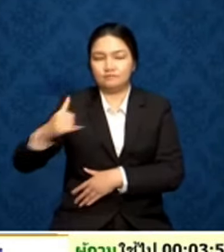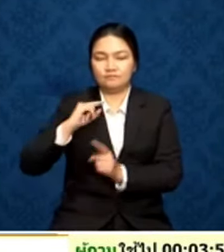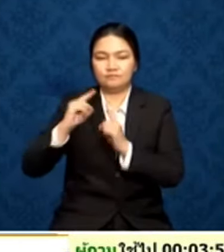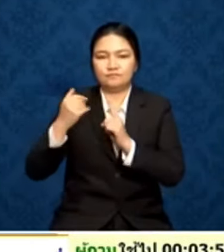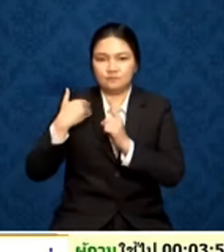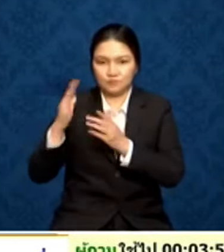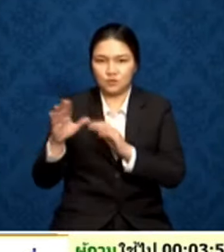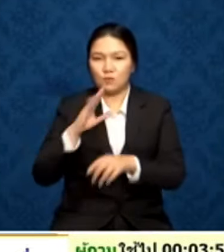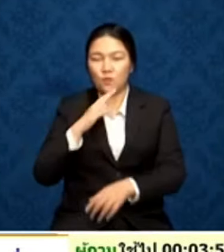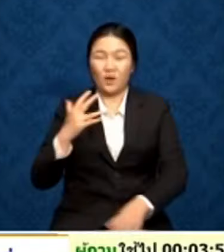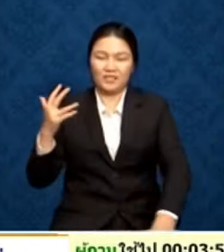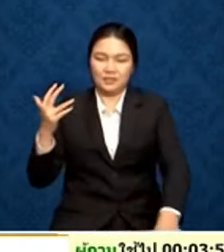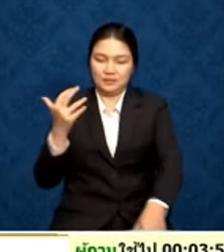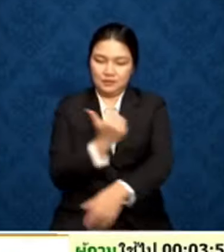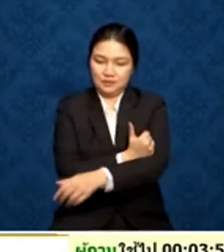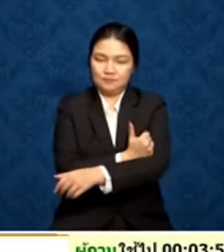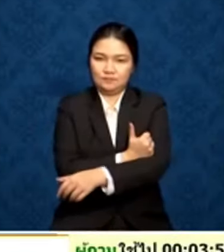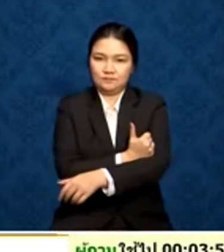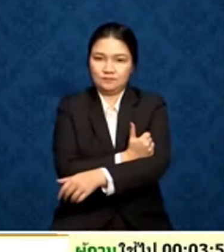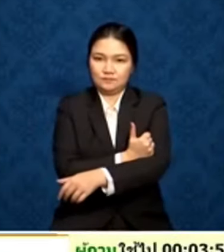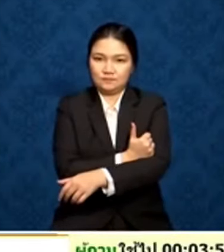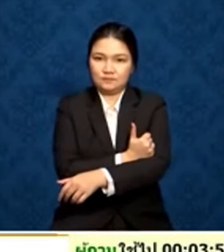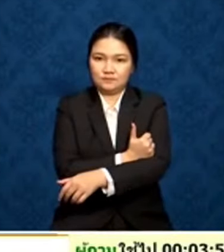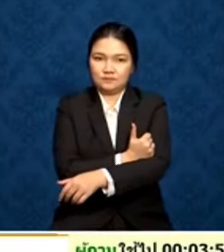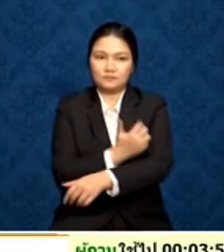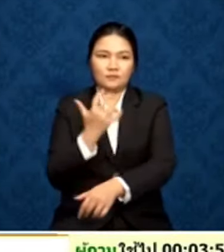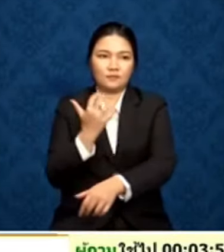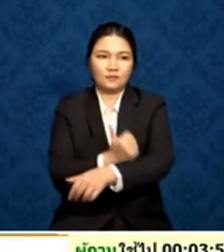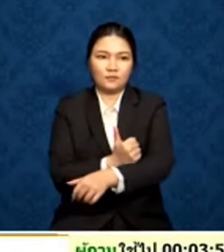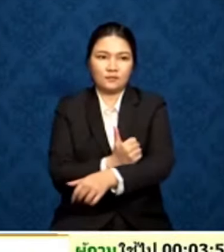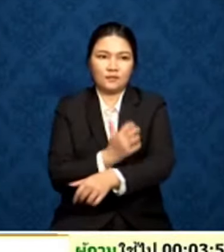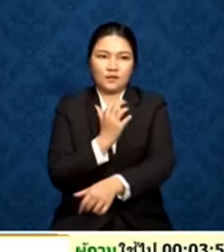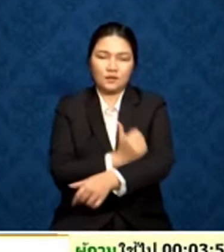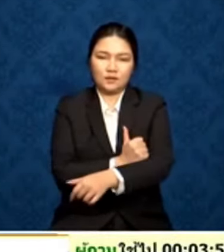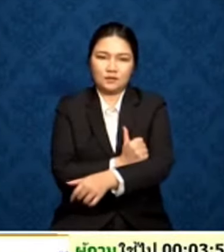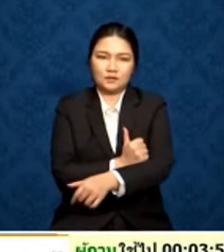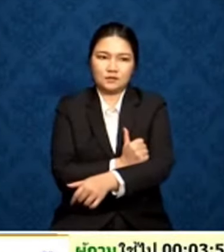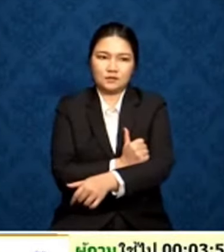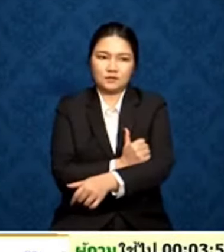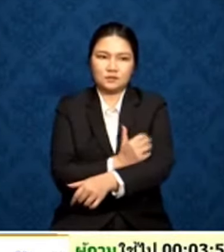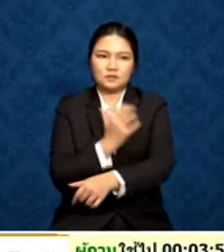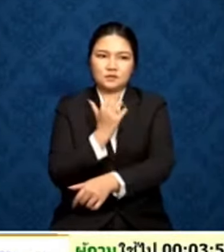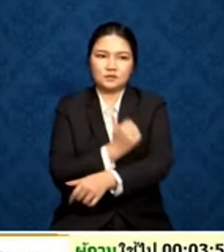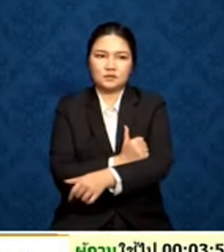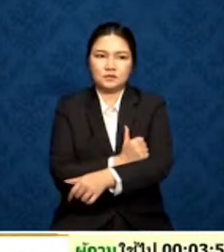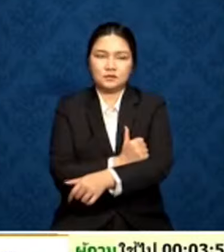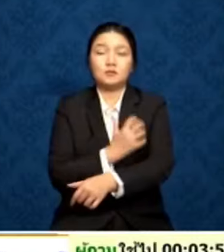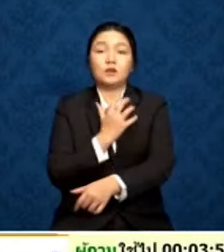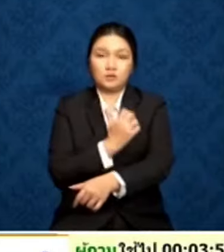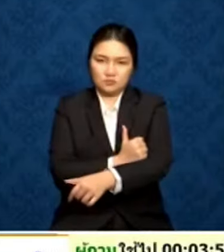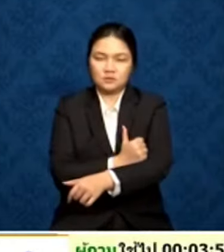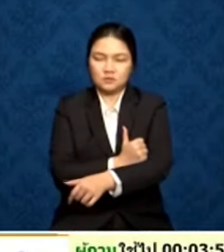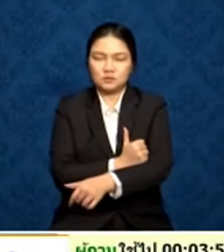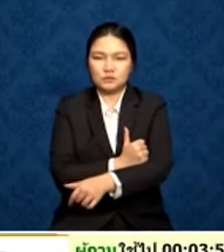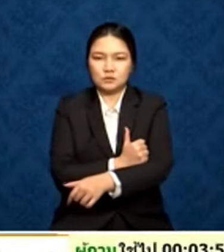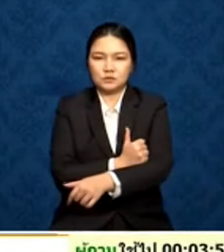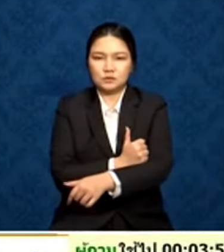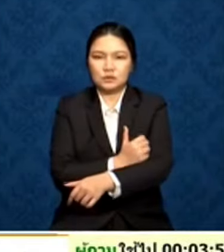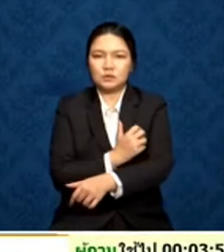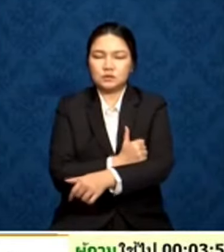ทธิ์ยาวดานเนิ่นๆบางทีก็ออกฤทธิ์เป็นเดือนนะครับเข้าสู่ระบบบั